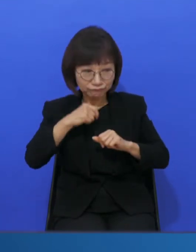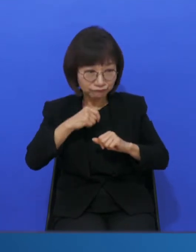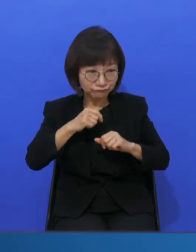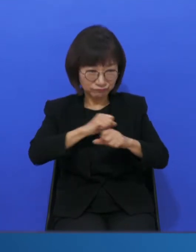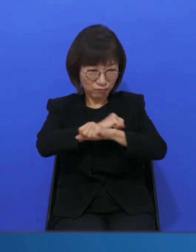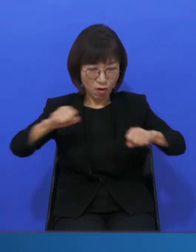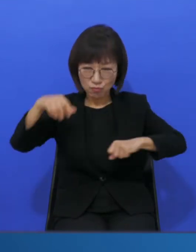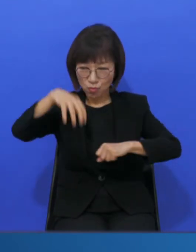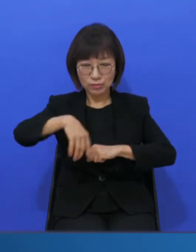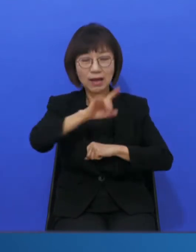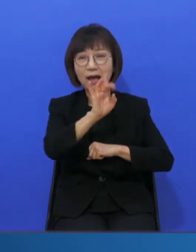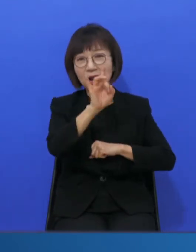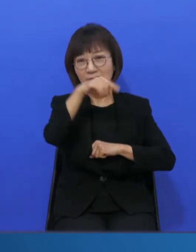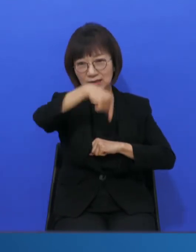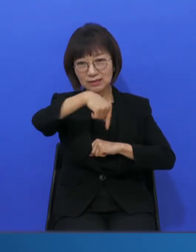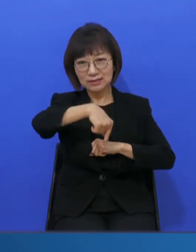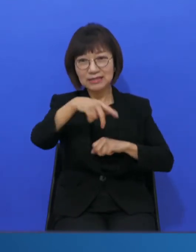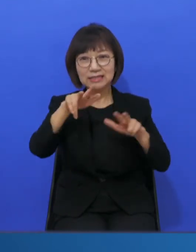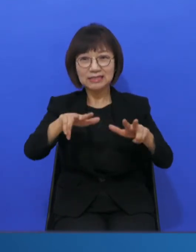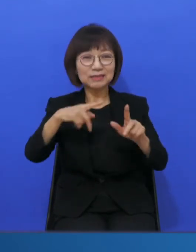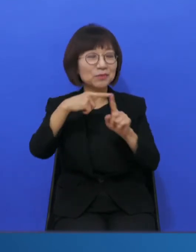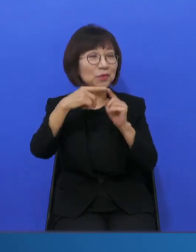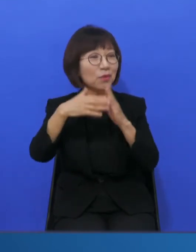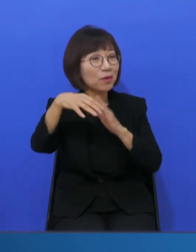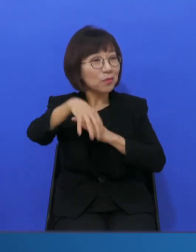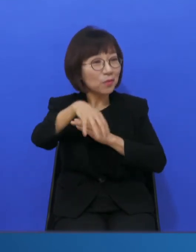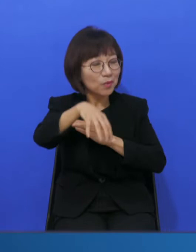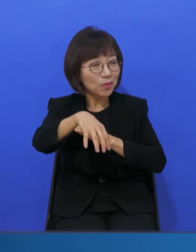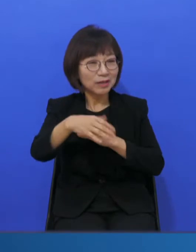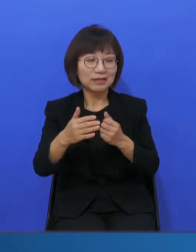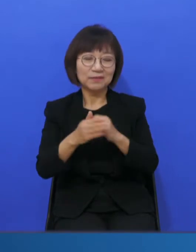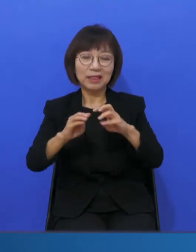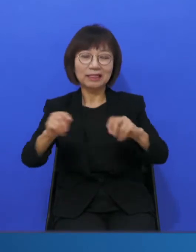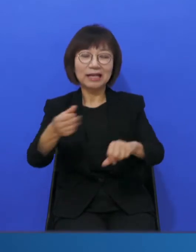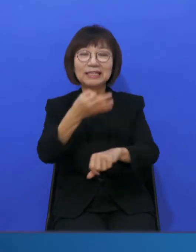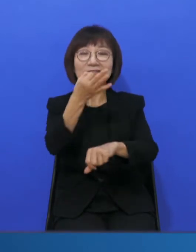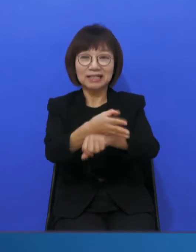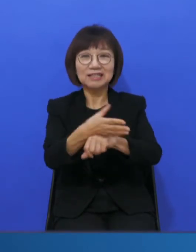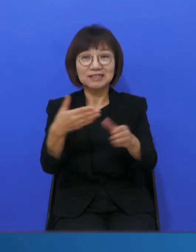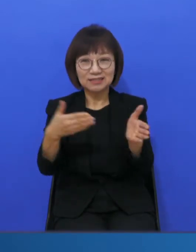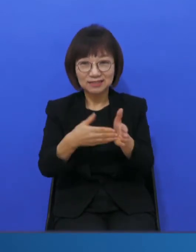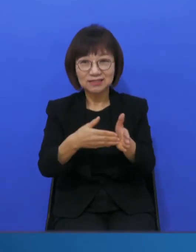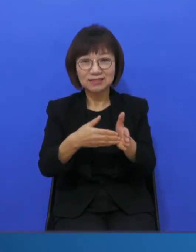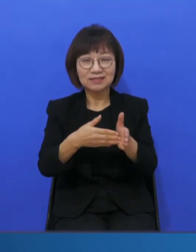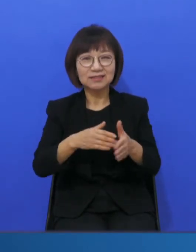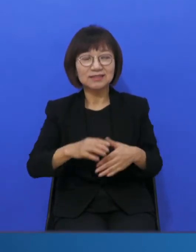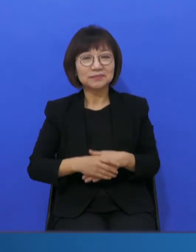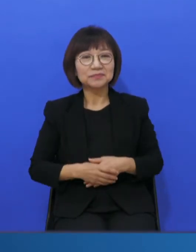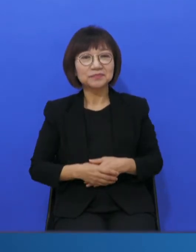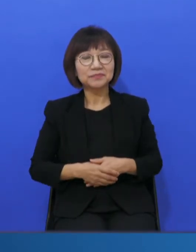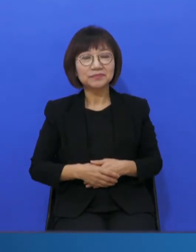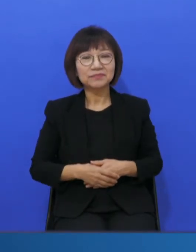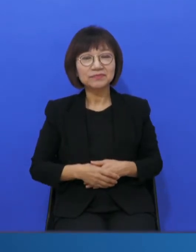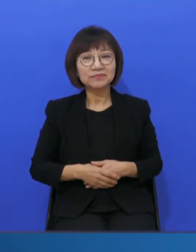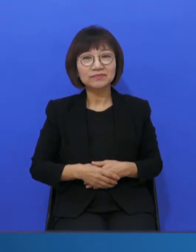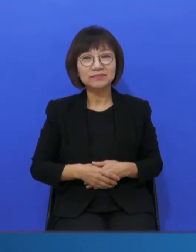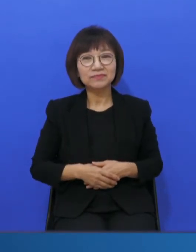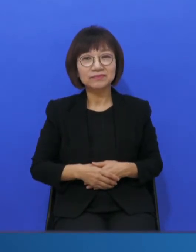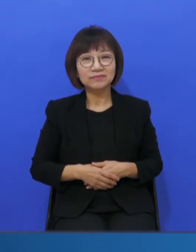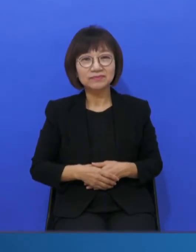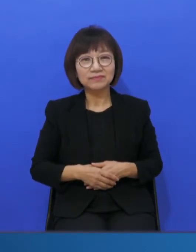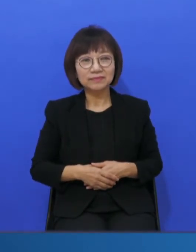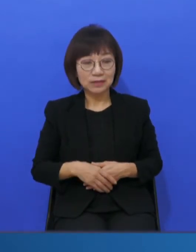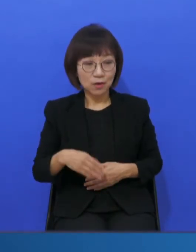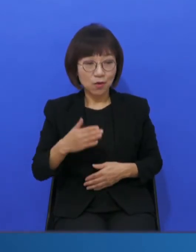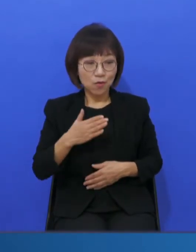지금 구입하게 된 거고요. And so we were able to purchase this land. 뭐 우리 교회가 막 이제